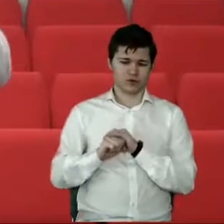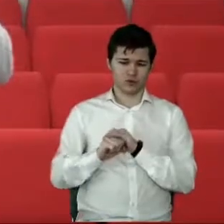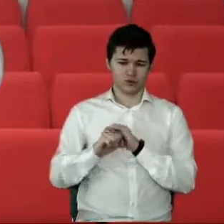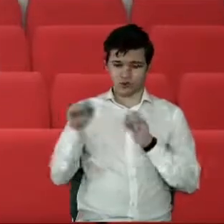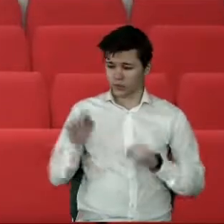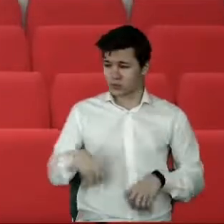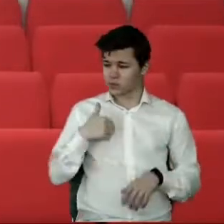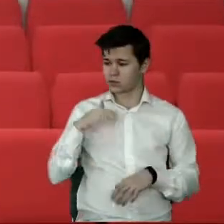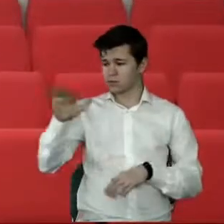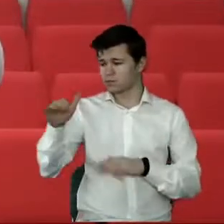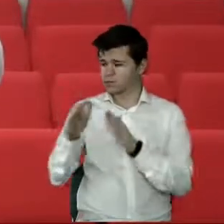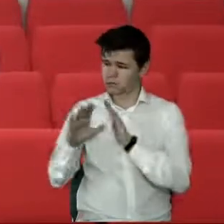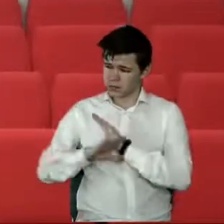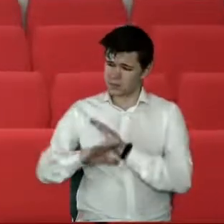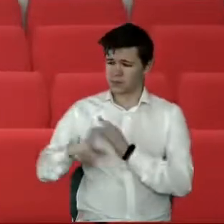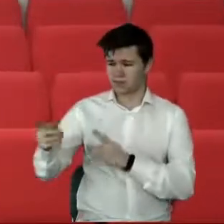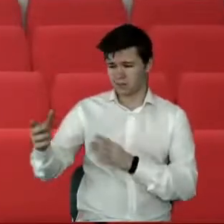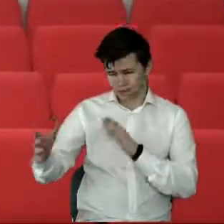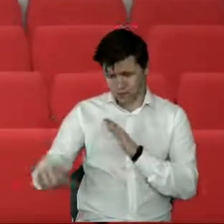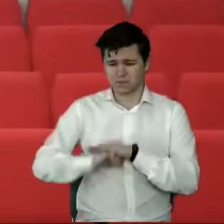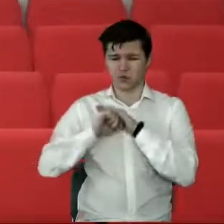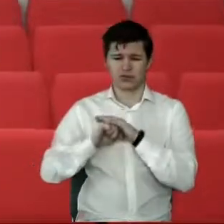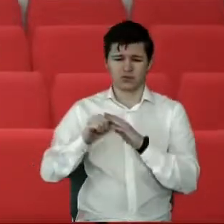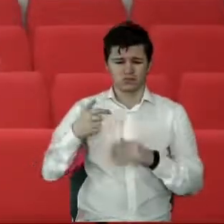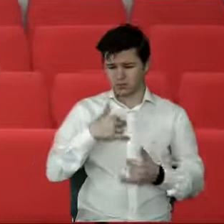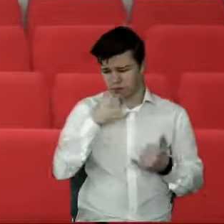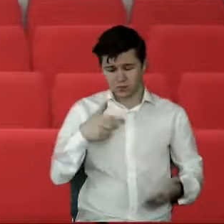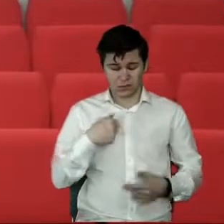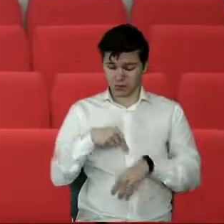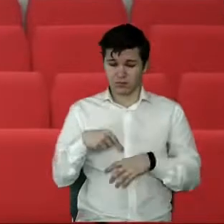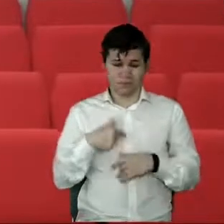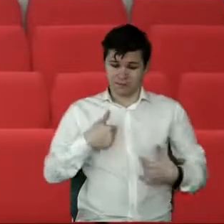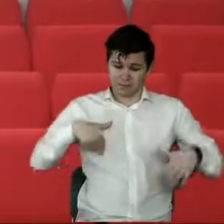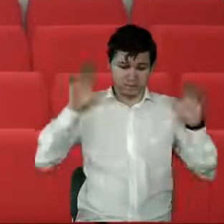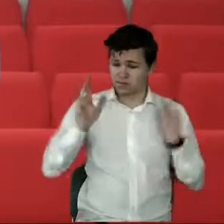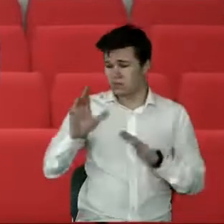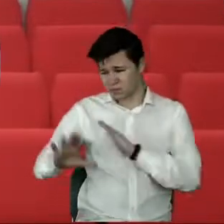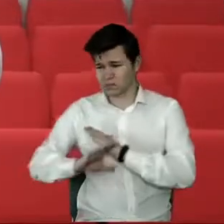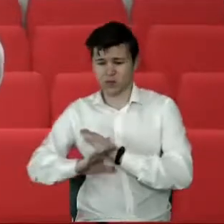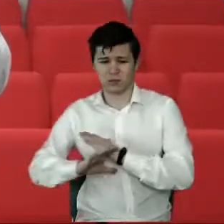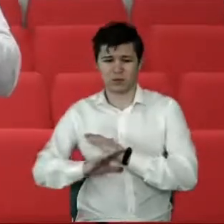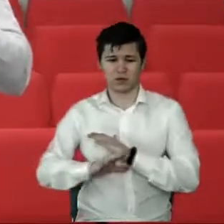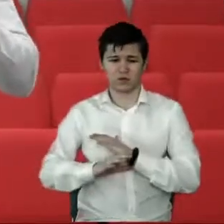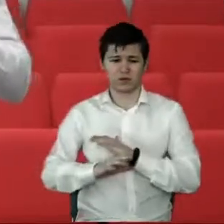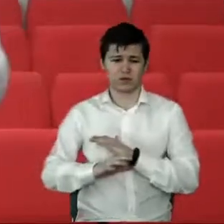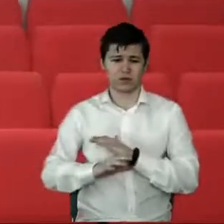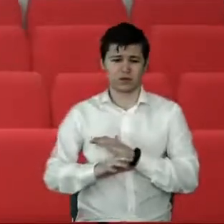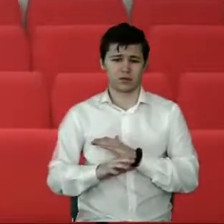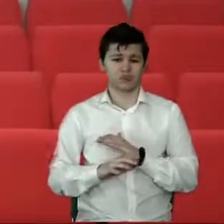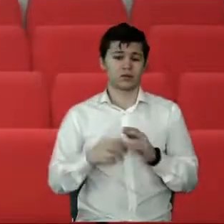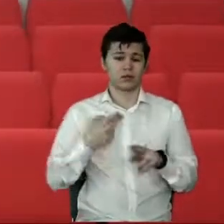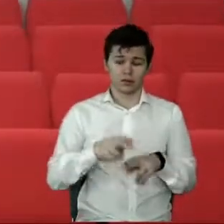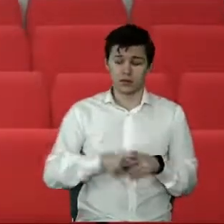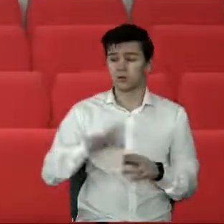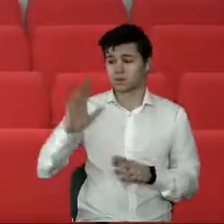объединиться в одной молитве, которые могут укрепиться, и эта молитва будет услышана Господом. Это будет какая-то сеть распределенных вычислений,